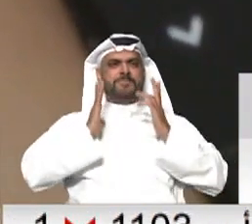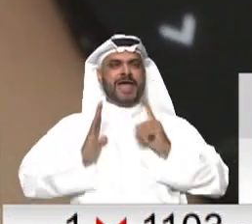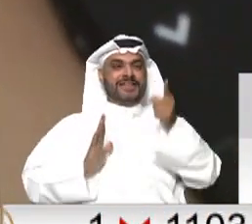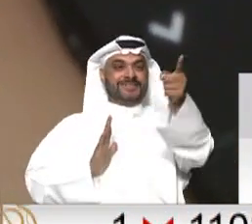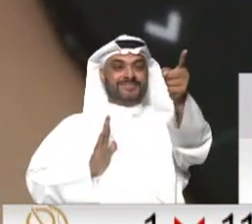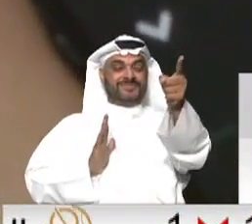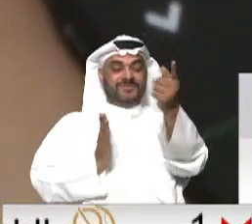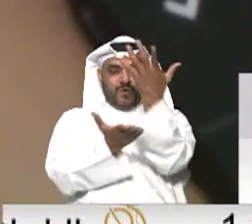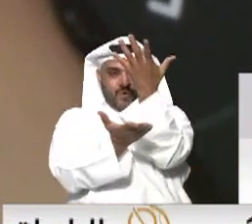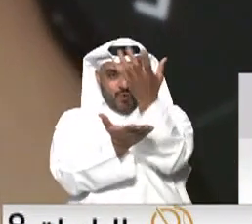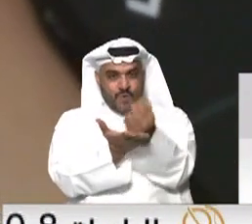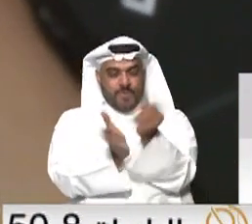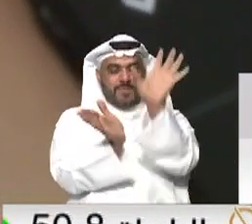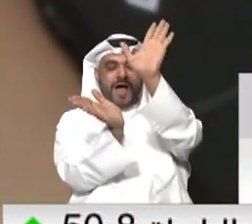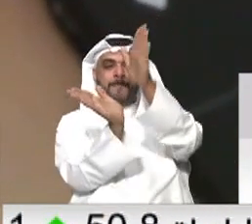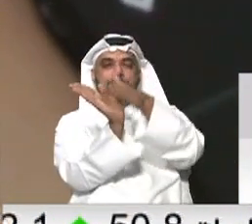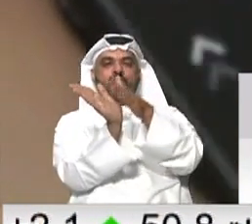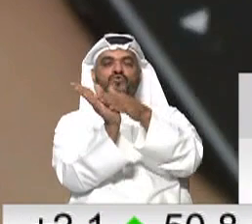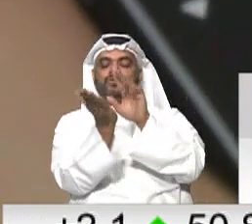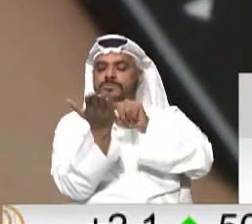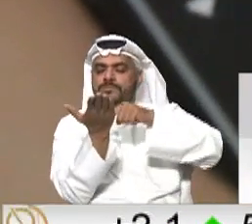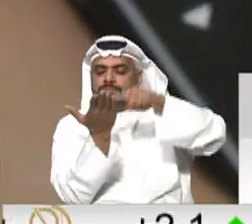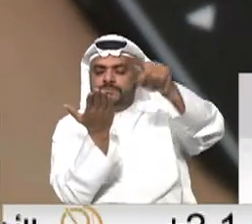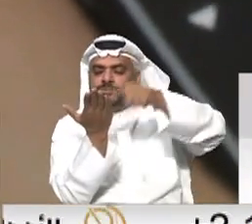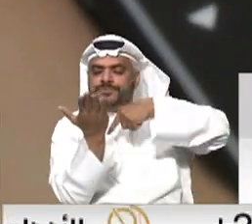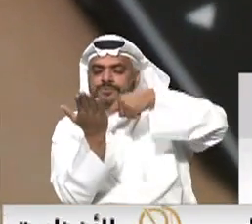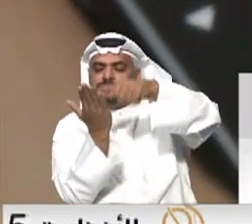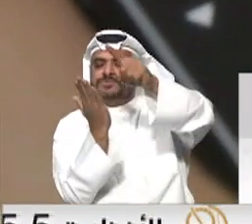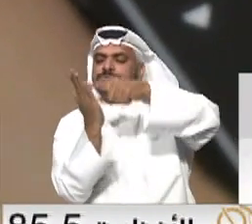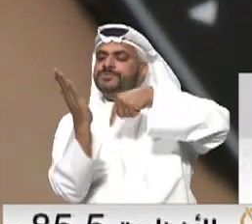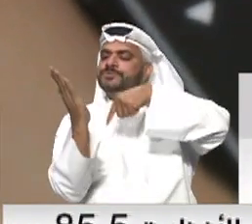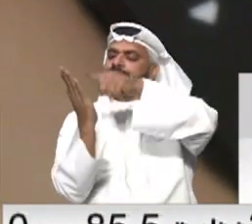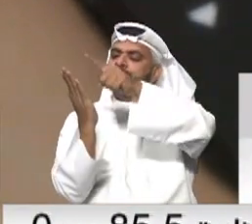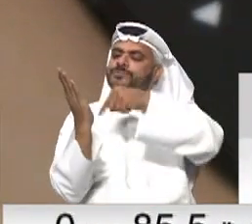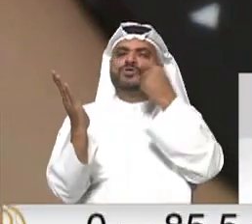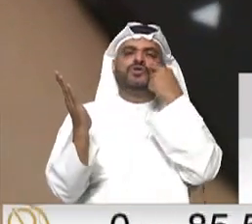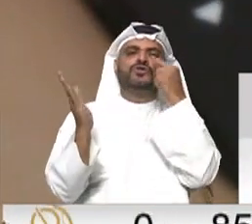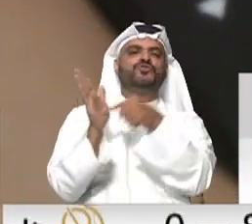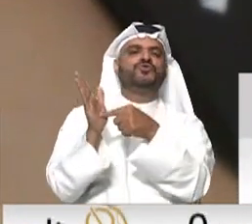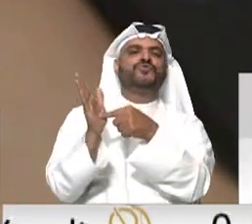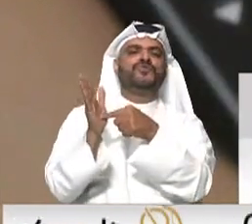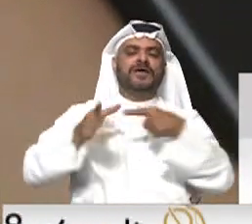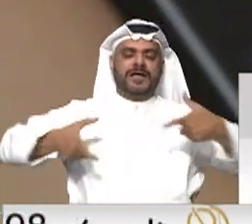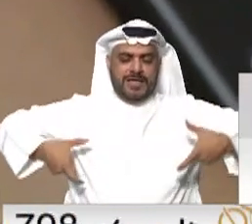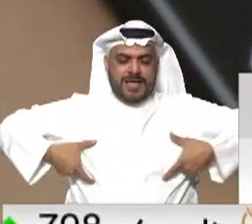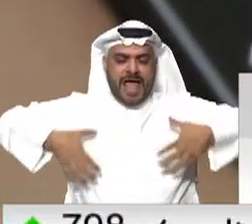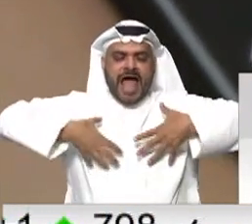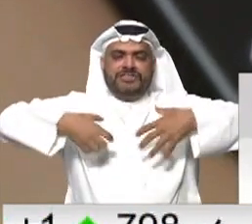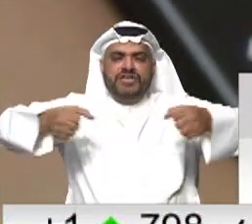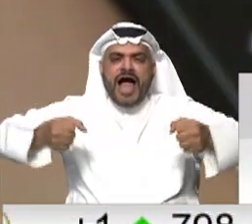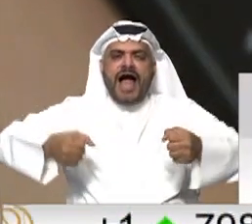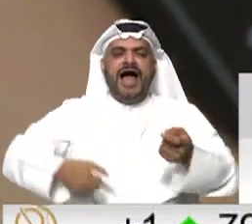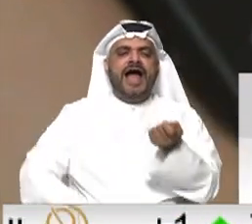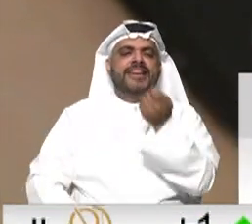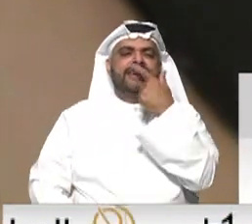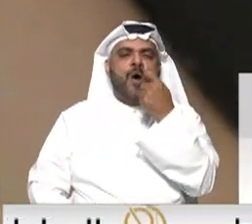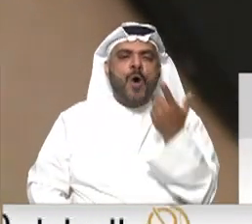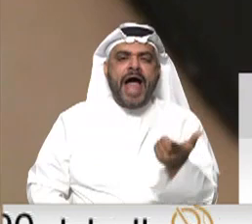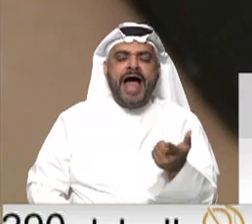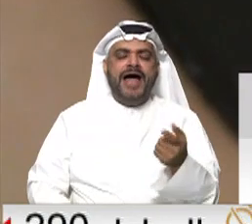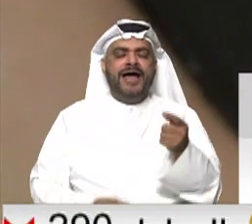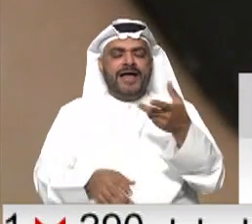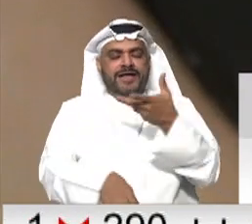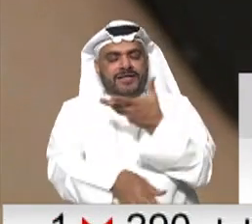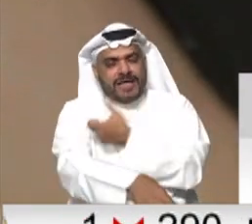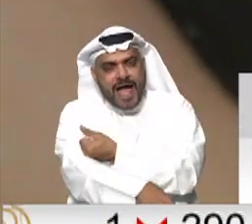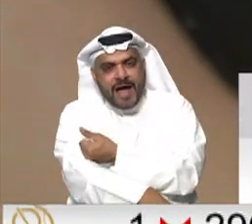شاء الله راح نرفعها هم قريبا خلال هالأسبوع أو أول أسبوع القادم، هي التطعيمات الروتينية اللي حق